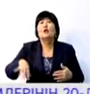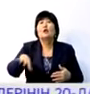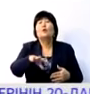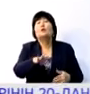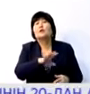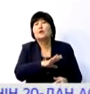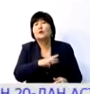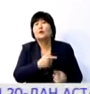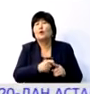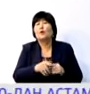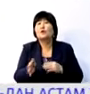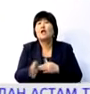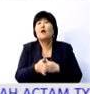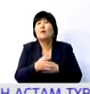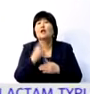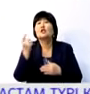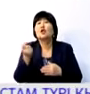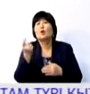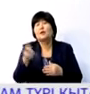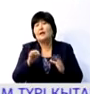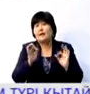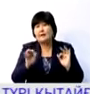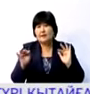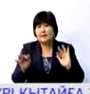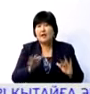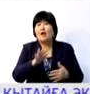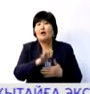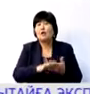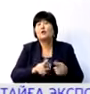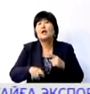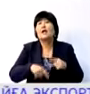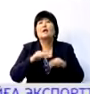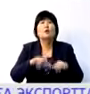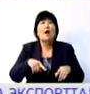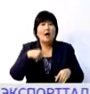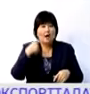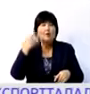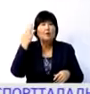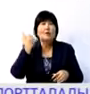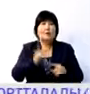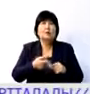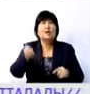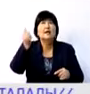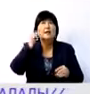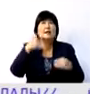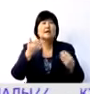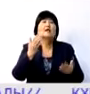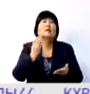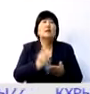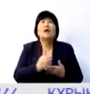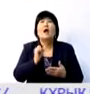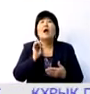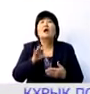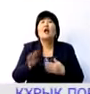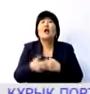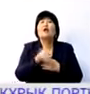арал өңіріндегі осы балық шаруашылығындағы игілікті іздерді жалғастырып келер ұрпаққа айту мақсатында міне із қалдырып жатыр. Арал